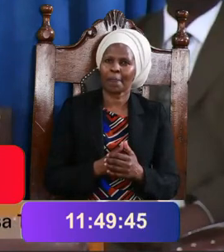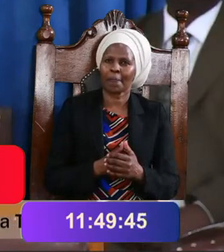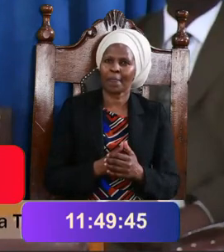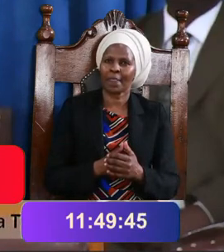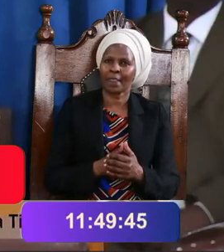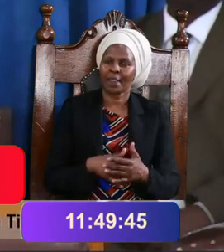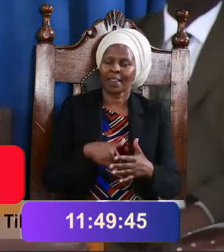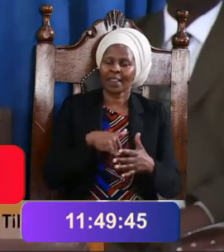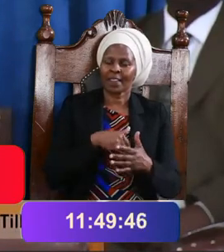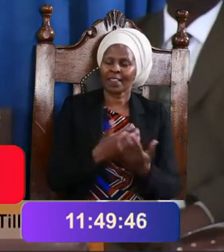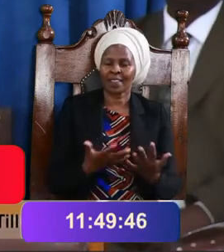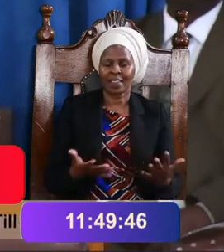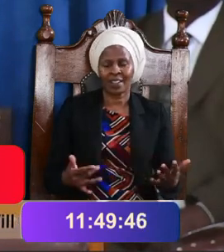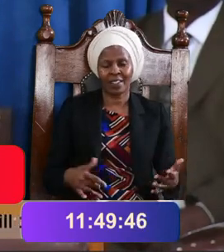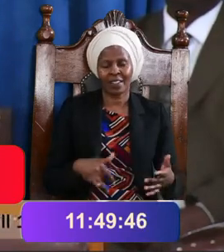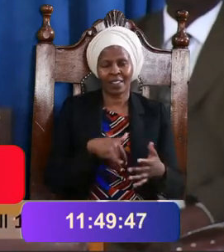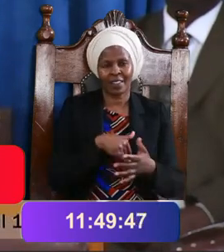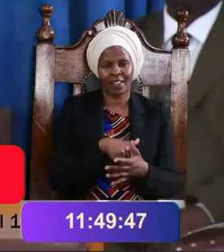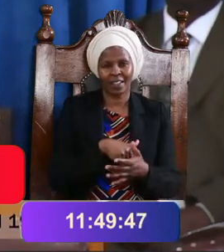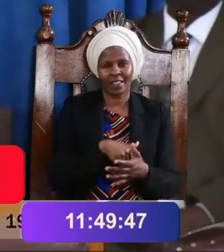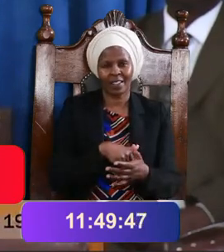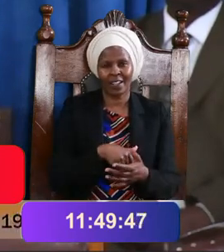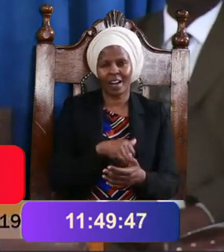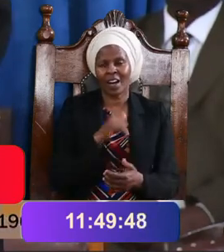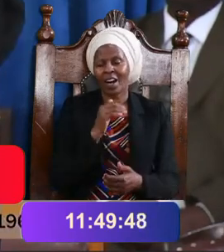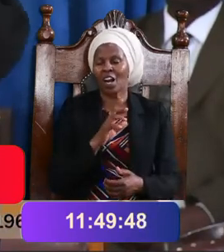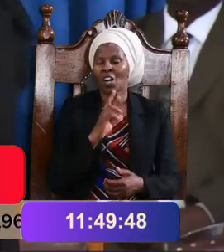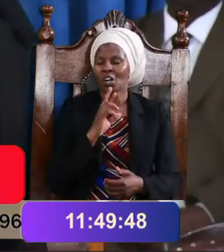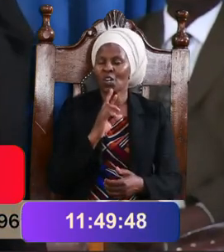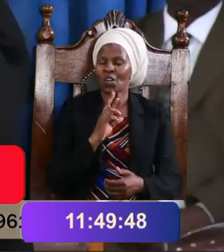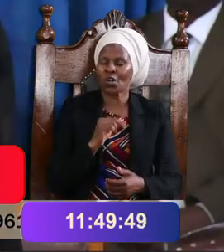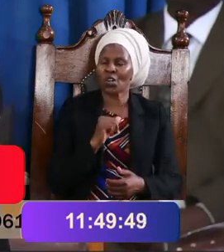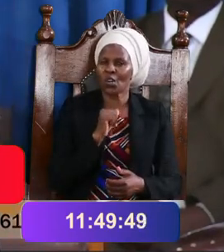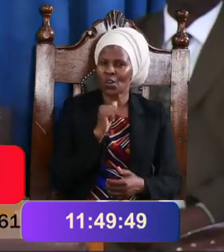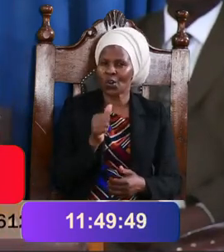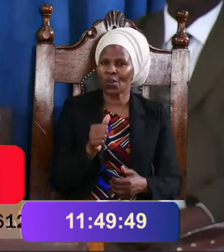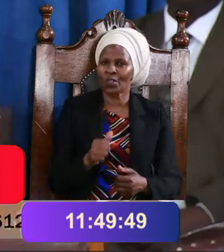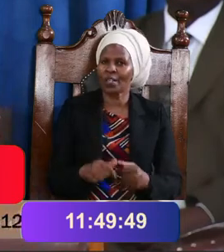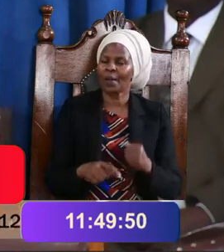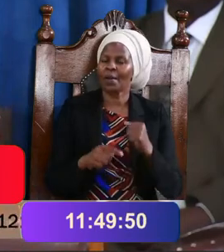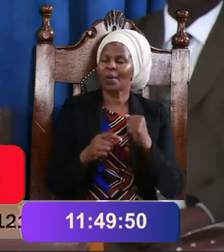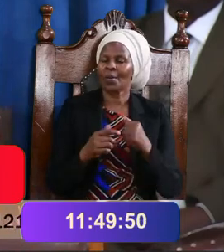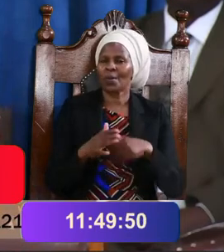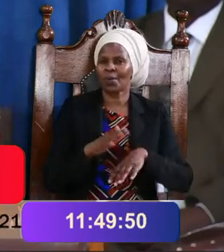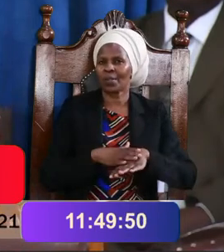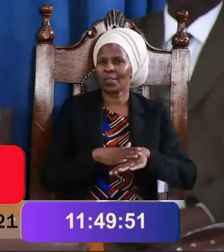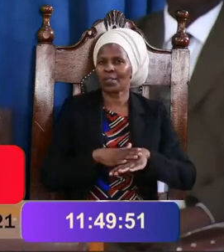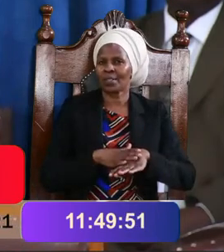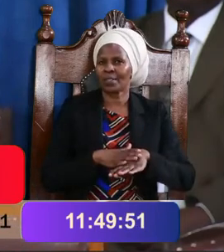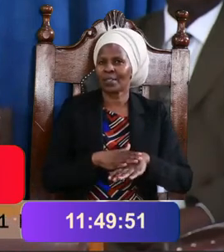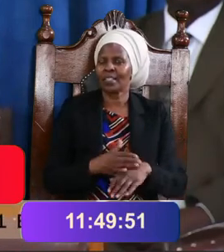si mambo ambayo yalikuwa ni mazuri. Waliomchukia walifanya mambo ambayo